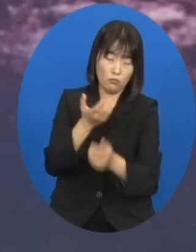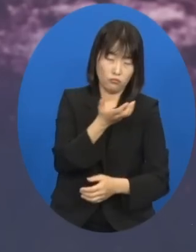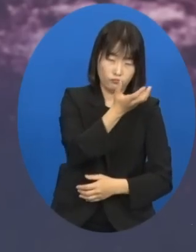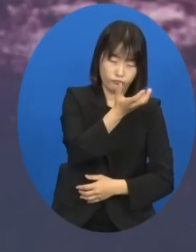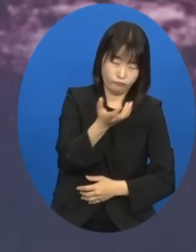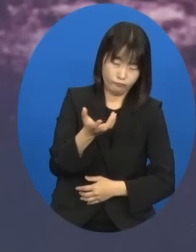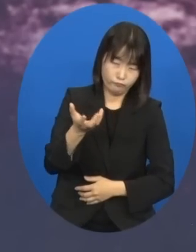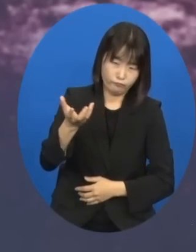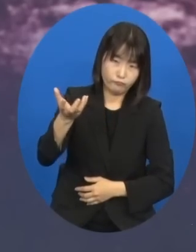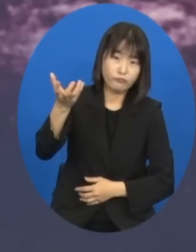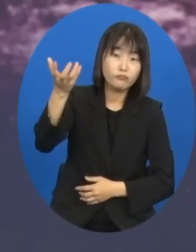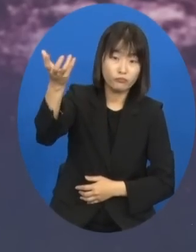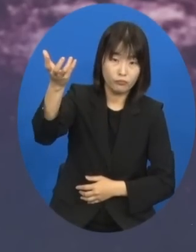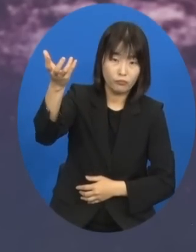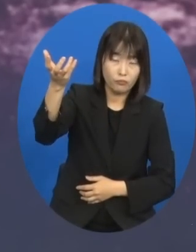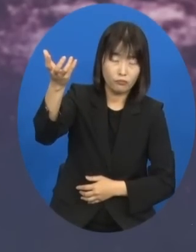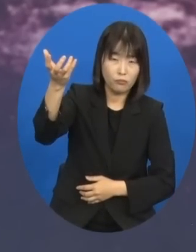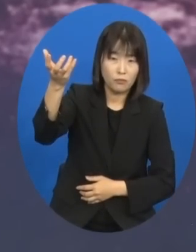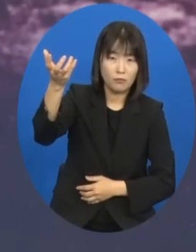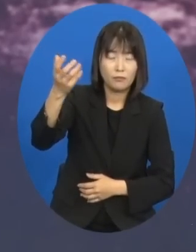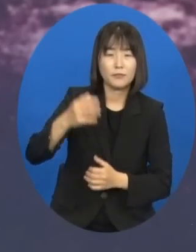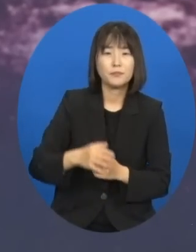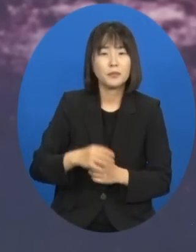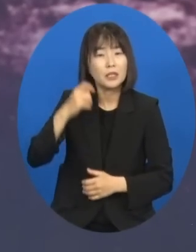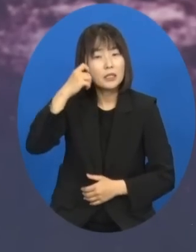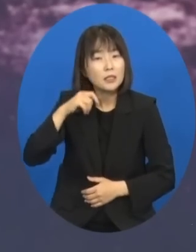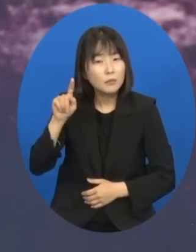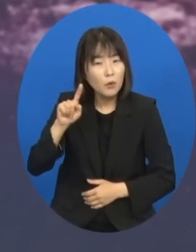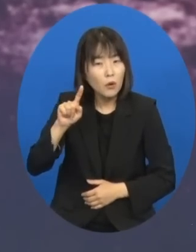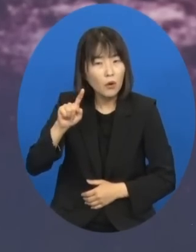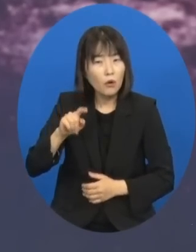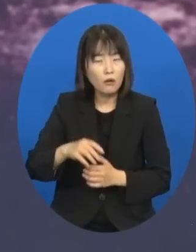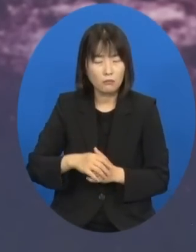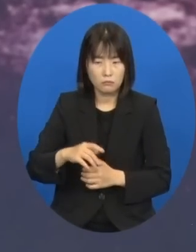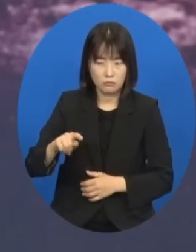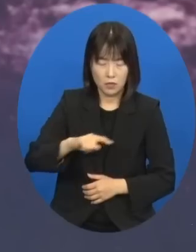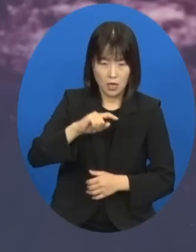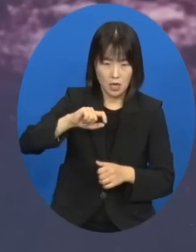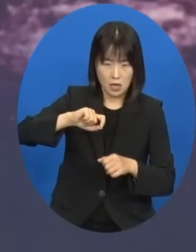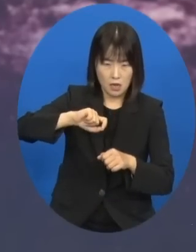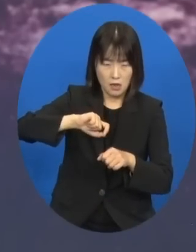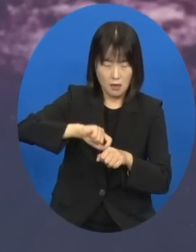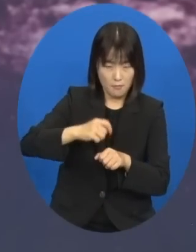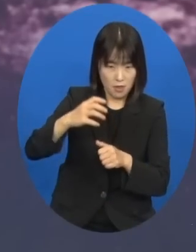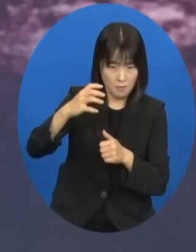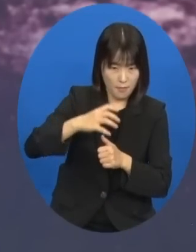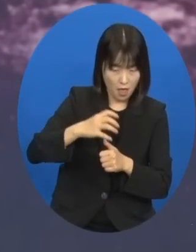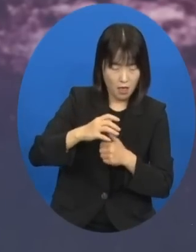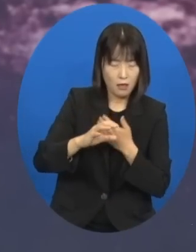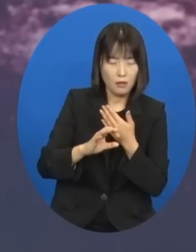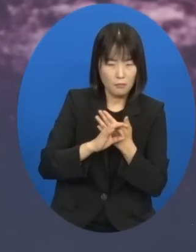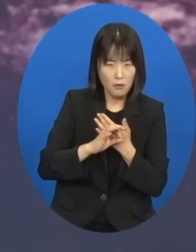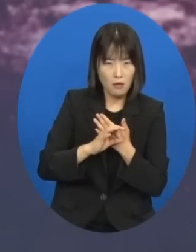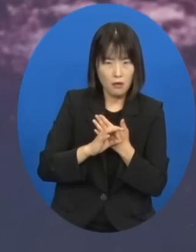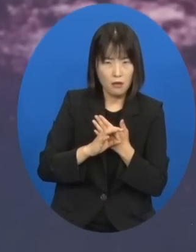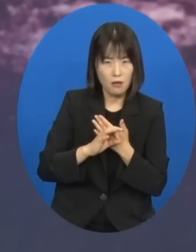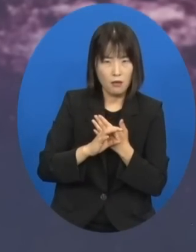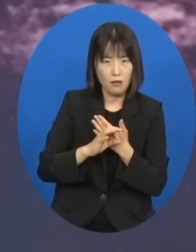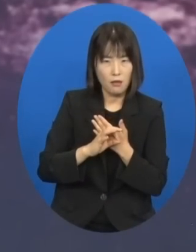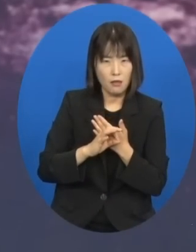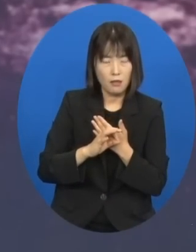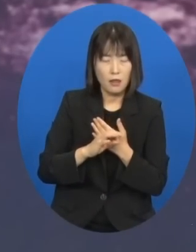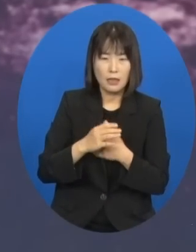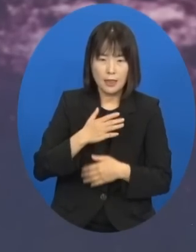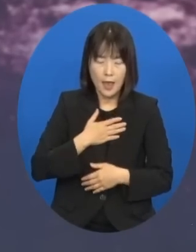올라가요. 그 느낌이 어떤 느낌이냐면 너희가 나를 핍박하니 나는 어떻게 했든 이 가나안 땅에 머물 거야 그러면서 이 가나안의